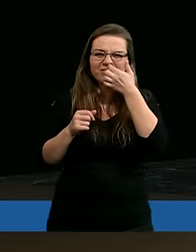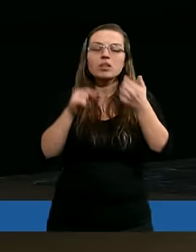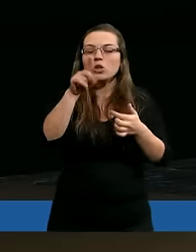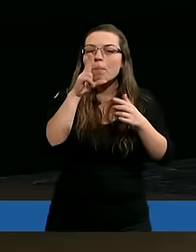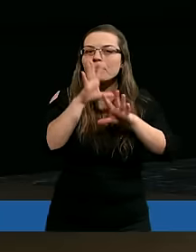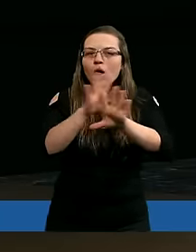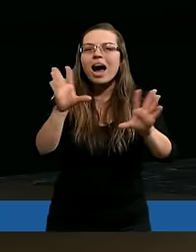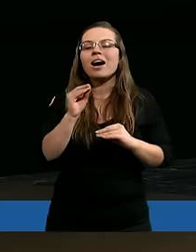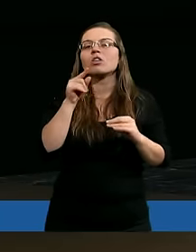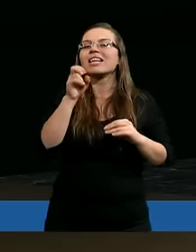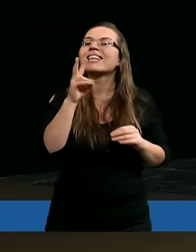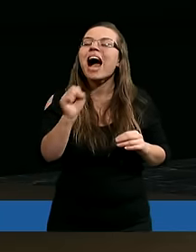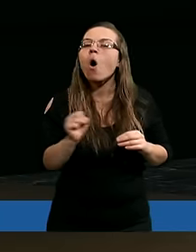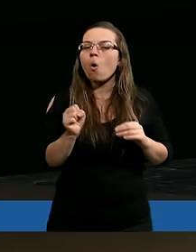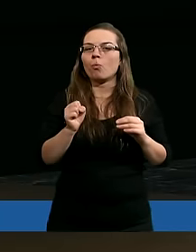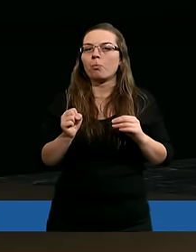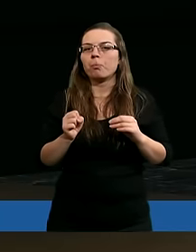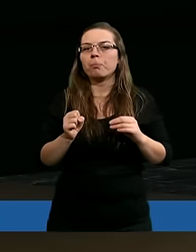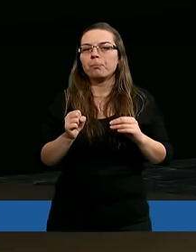To pokazuje no,